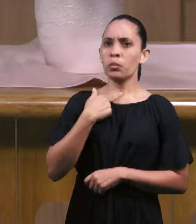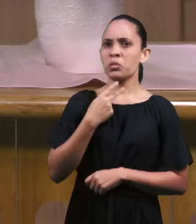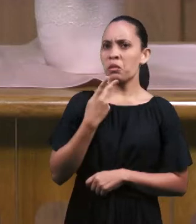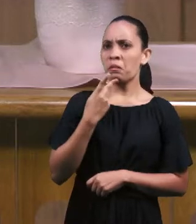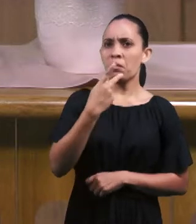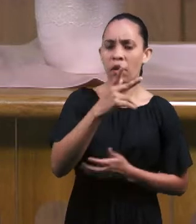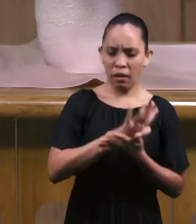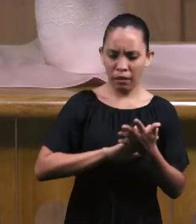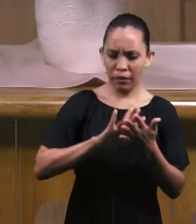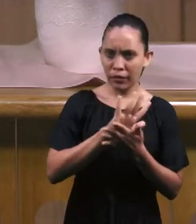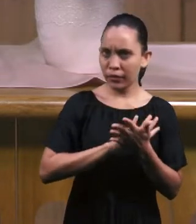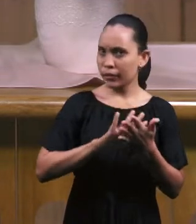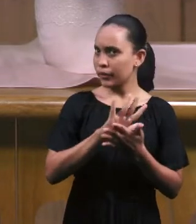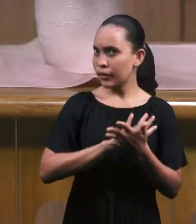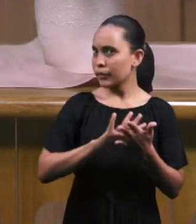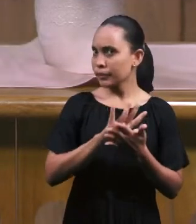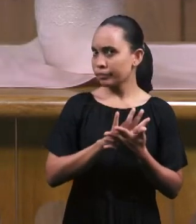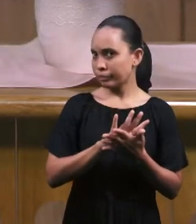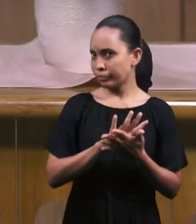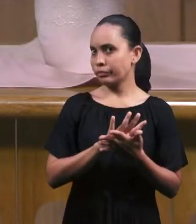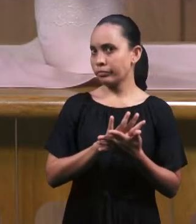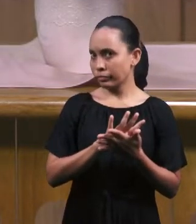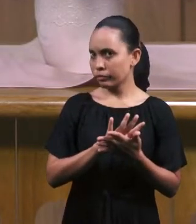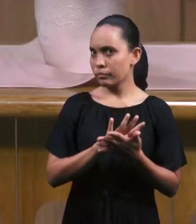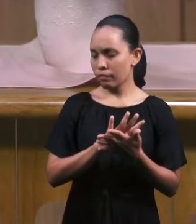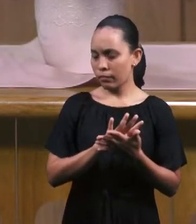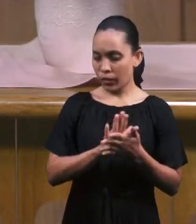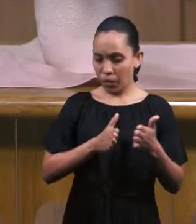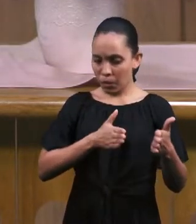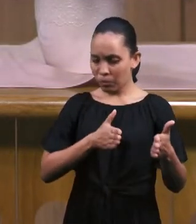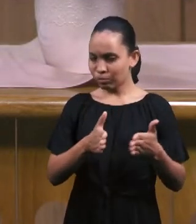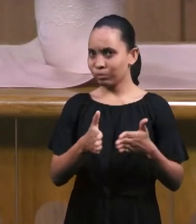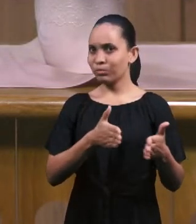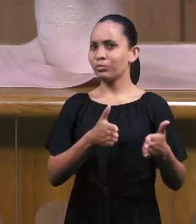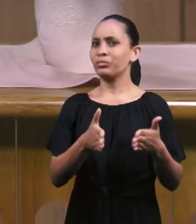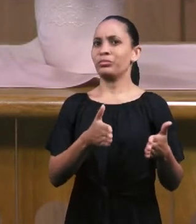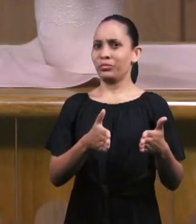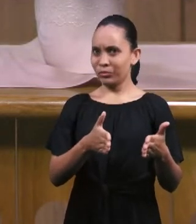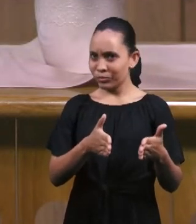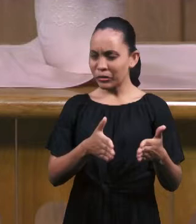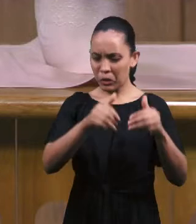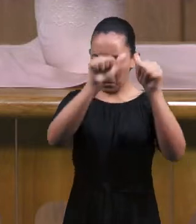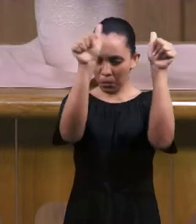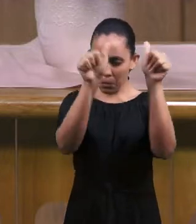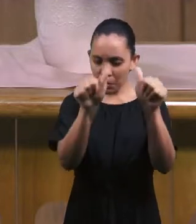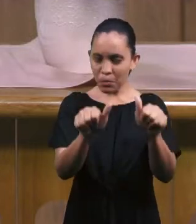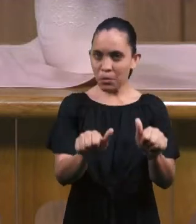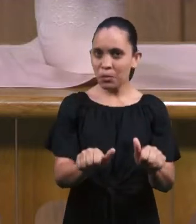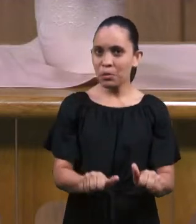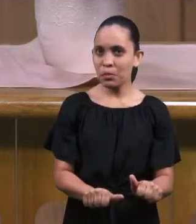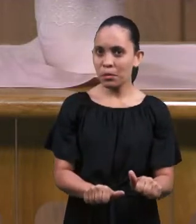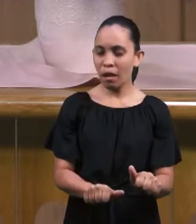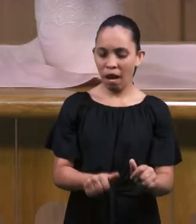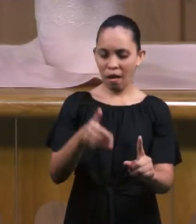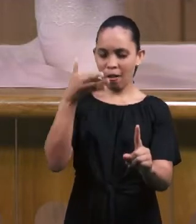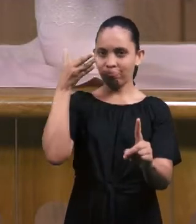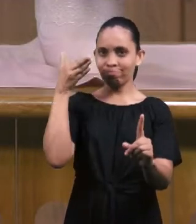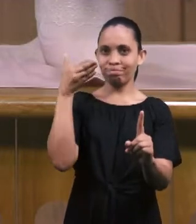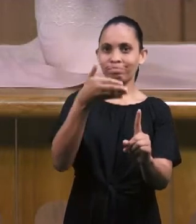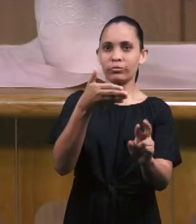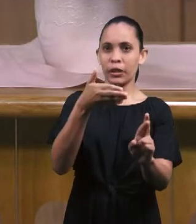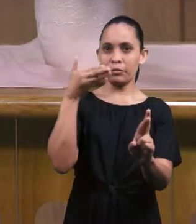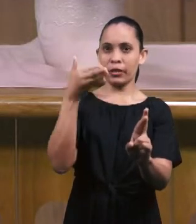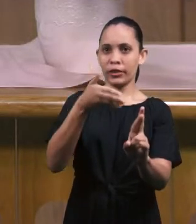la philosophie de la scolastique médiévale qui avait la philosophie païenne comme le centre de tout. Donc maintenant, ils